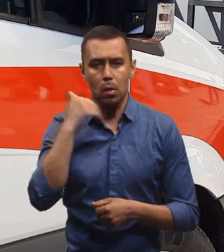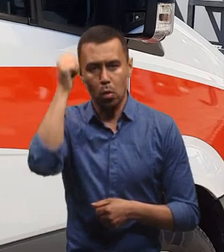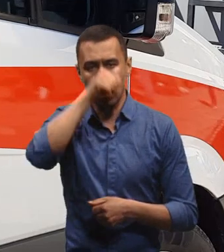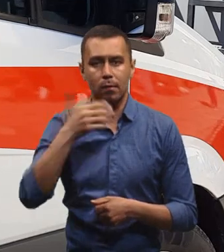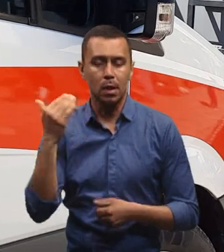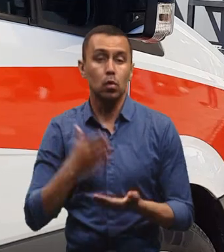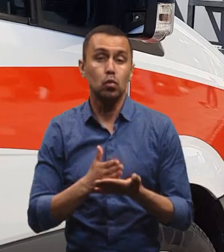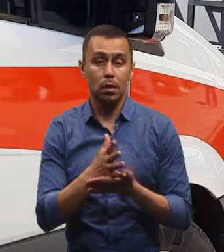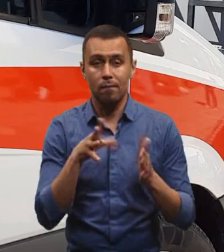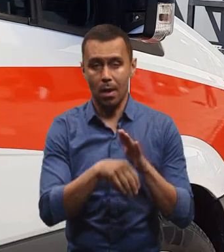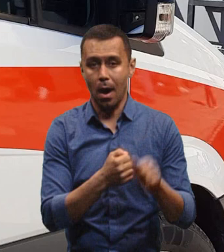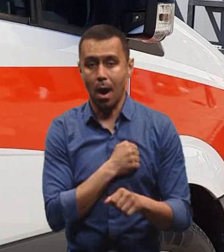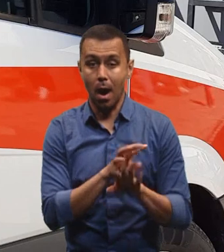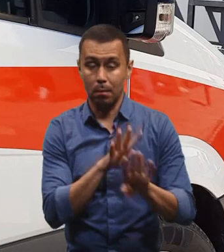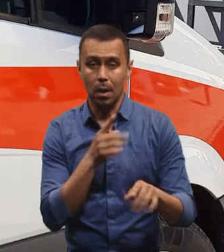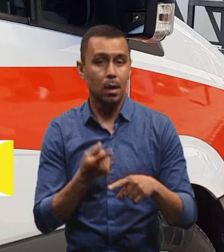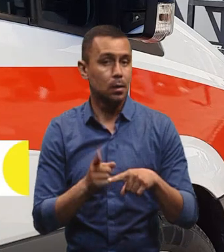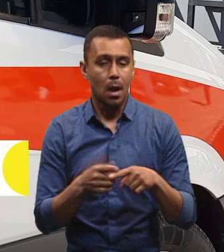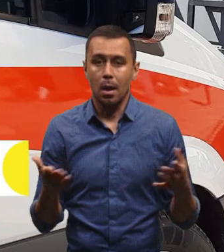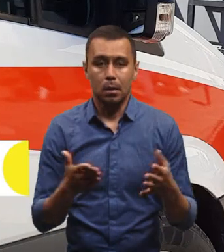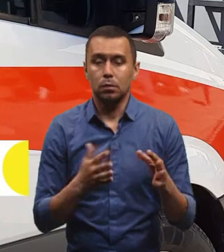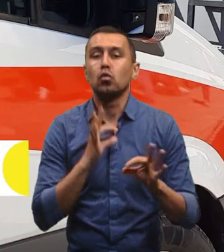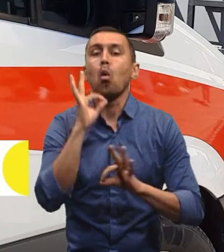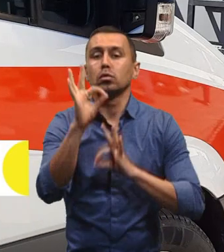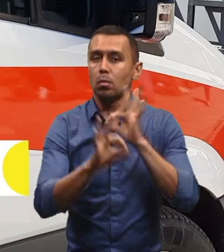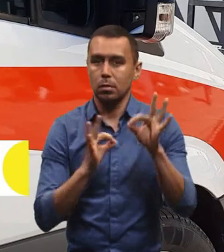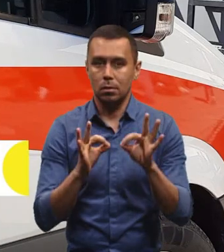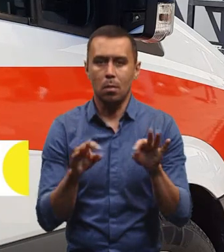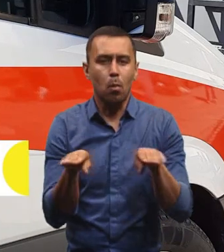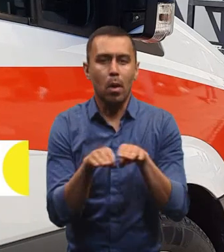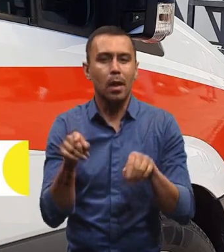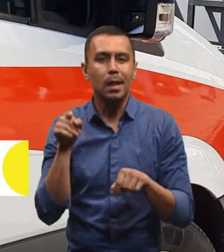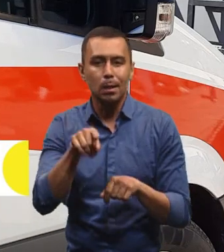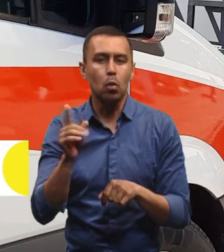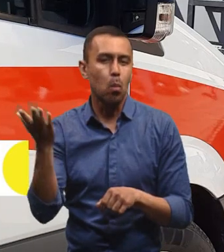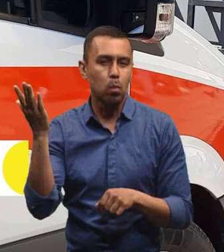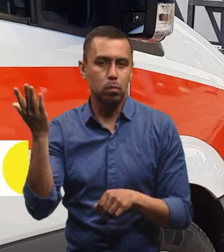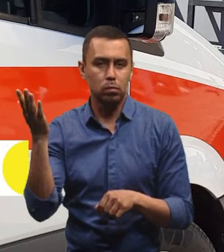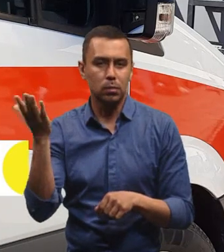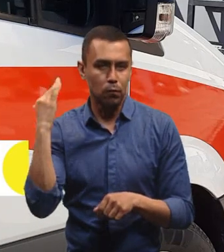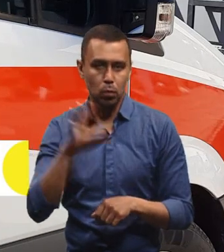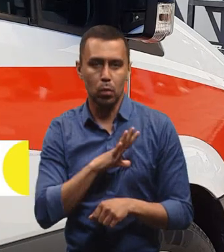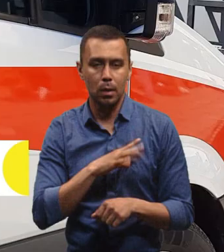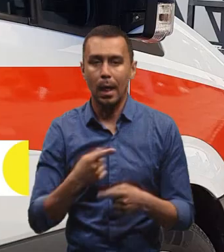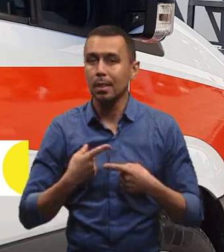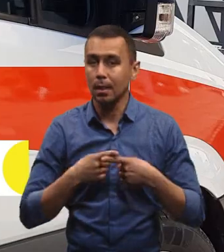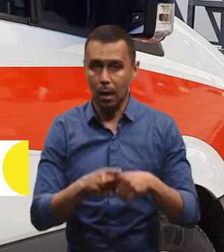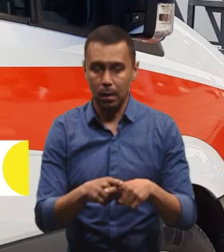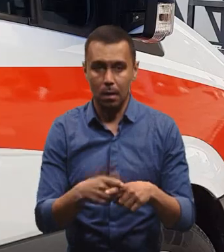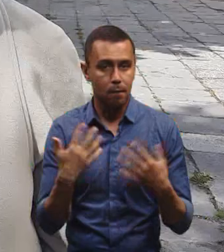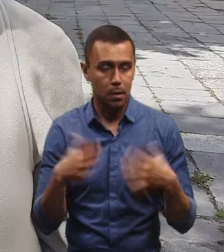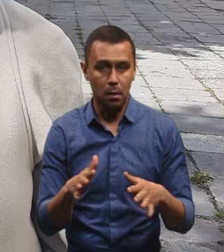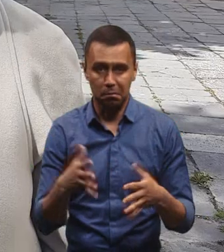назад служив в армії, але це якийсь космос по сравнению з тим, що було тоді. Тобто техніка